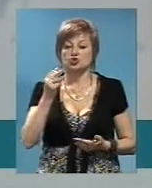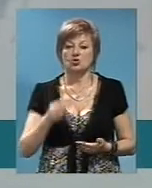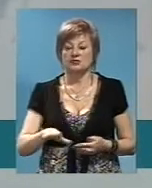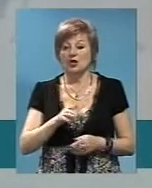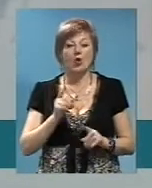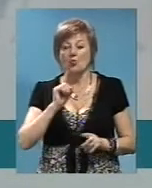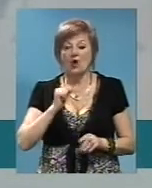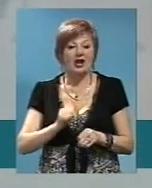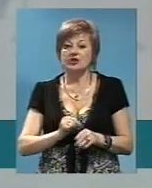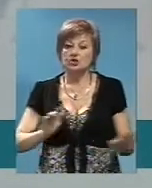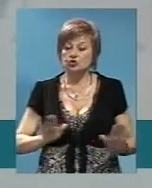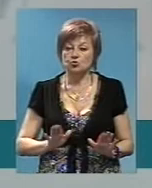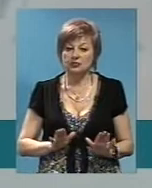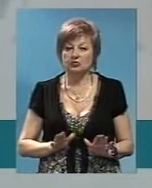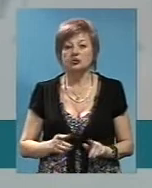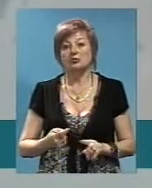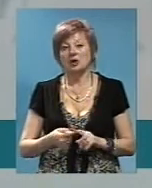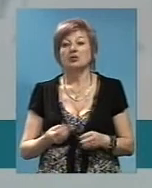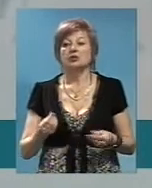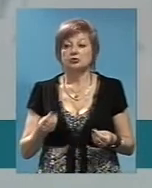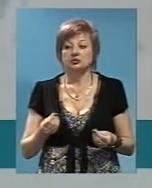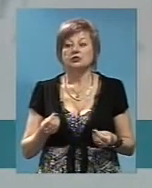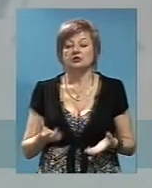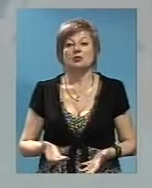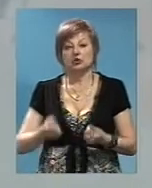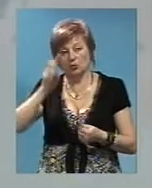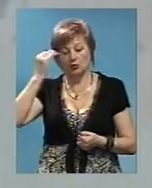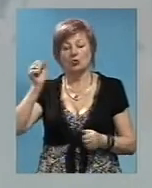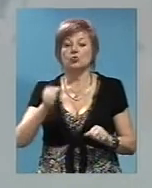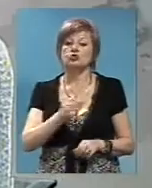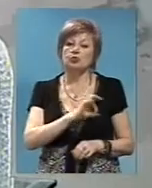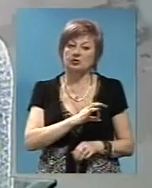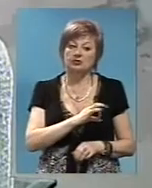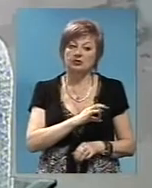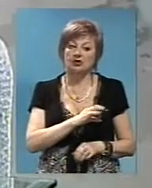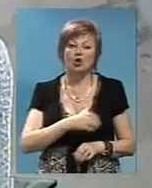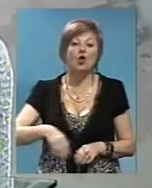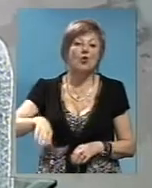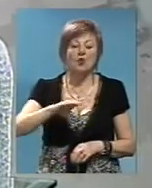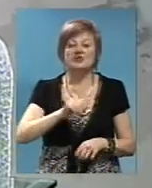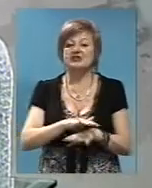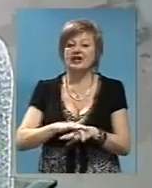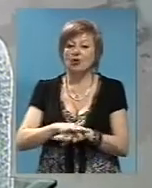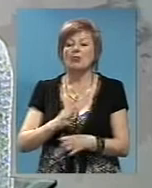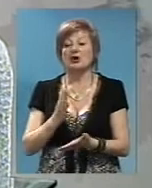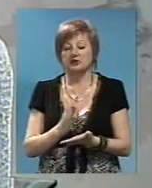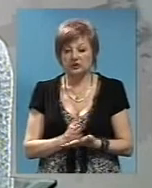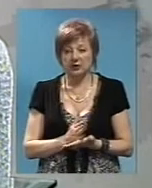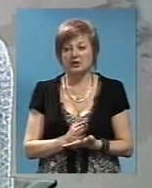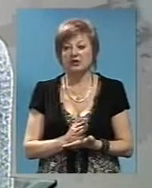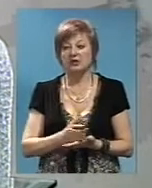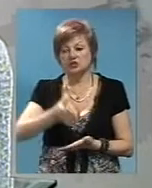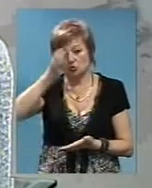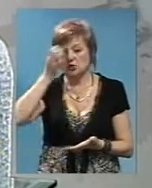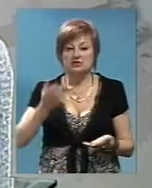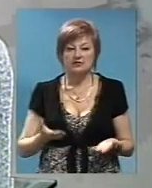цього не відчувають, і вони коштами за рахунок підтримки держави можуть скористатися. Ви знаєте, у всіх громадах є медицина, є освіта.